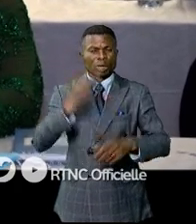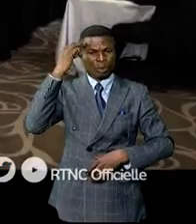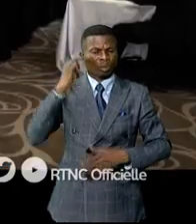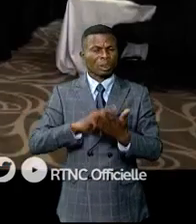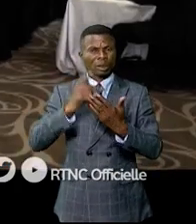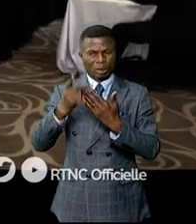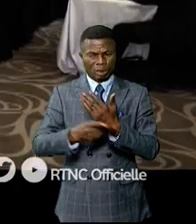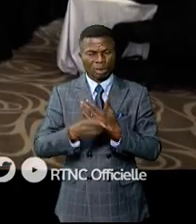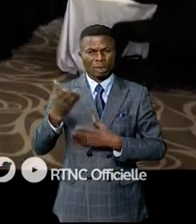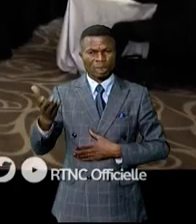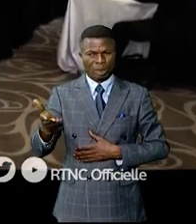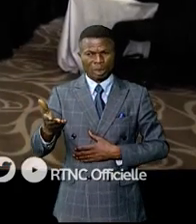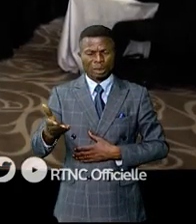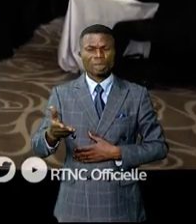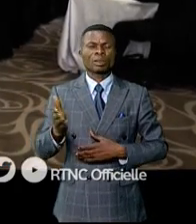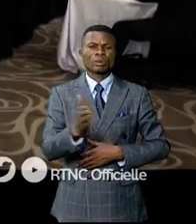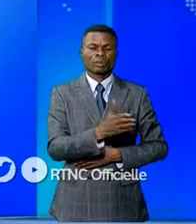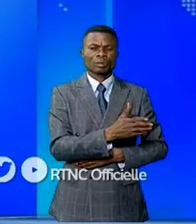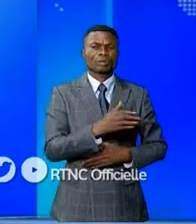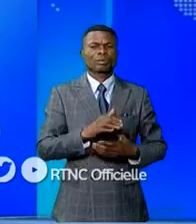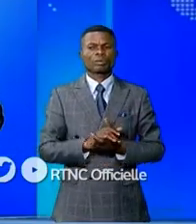plan, Élisée Mounemwe Tamoukoumwe.